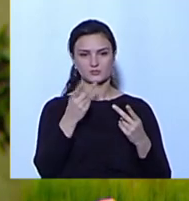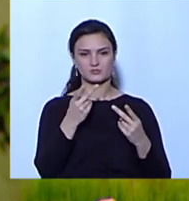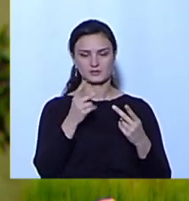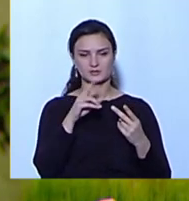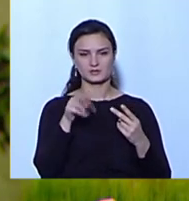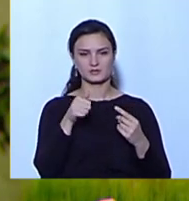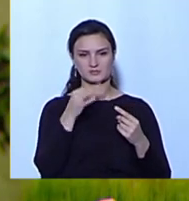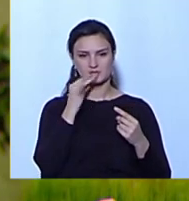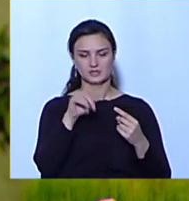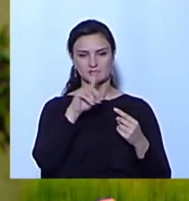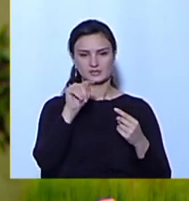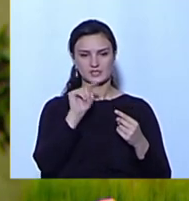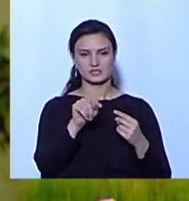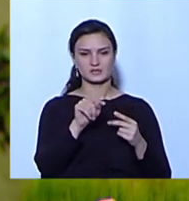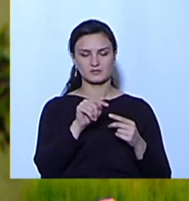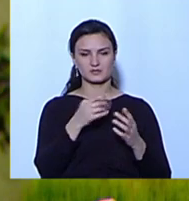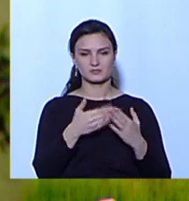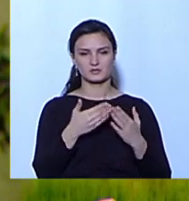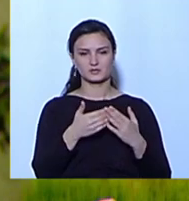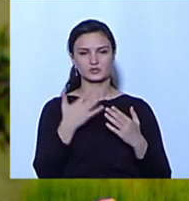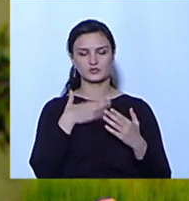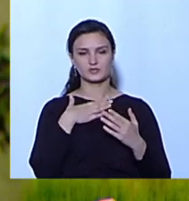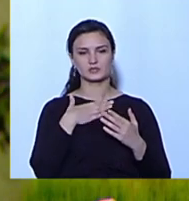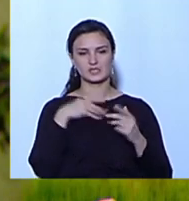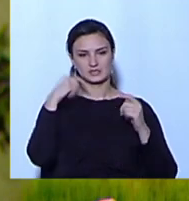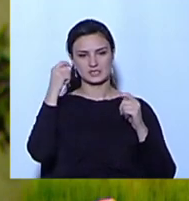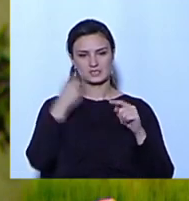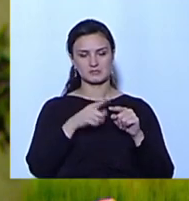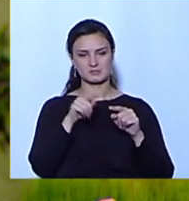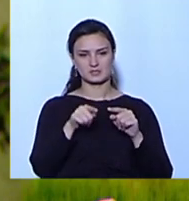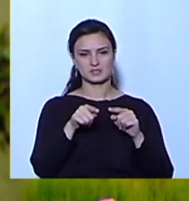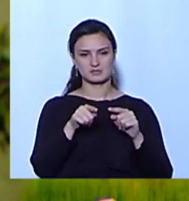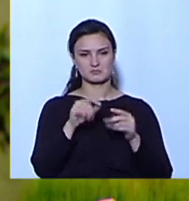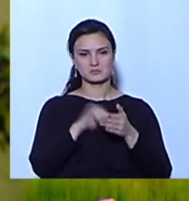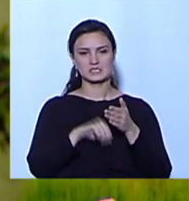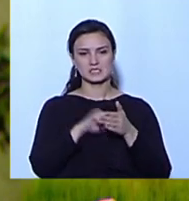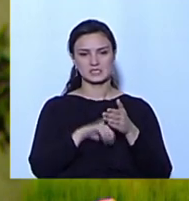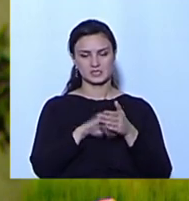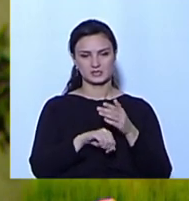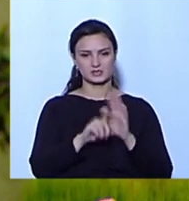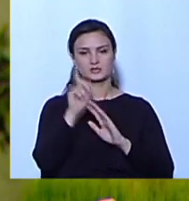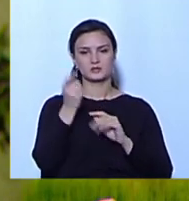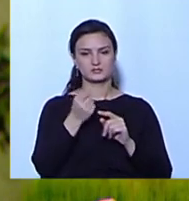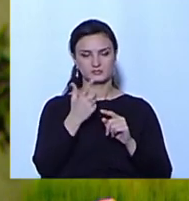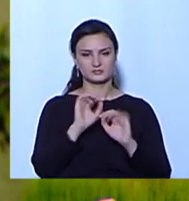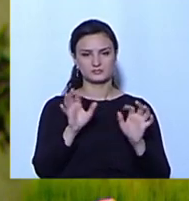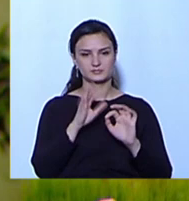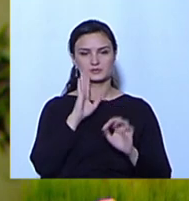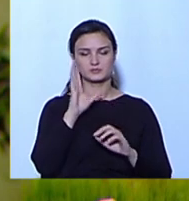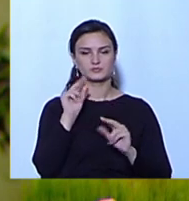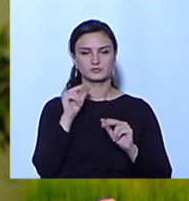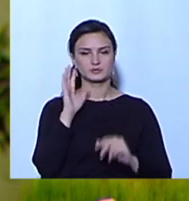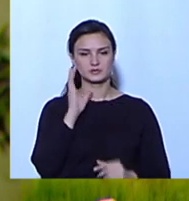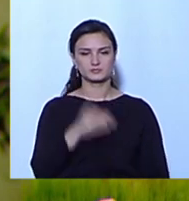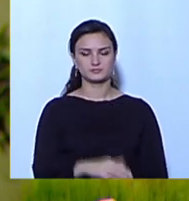და დაგისვათ ის კითხვა, რომელიც გახდა ჩვენი გადაცემის აწყობის საფუძველით. დილამშვიდობისა